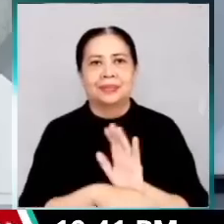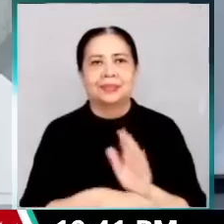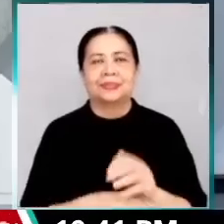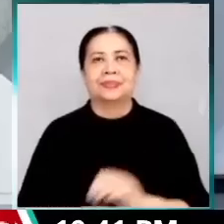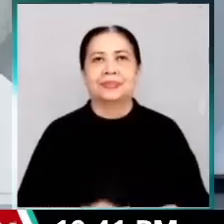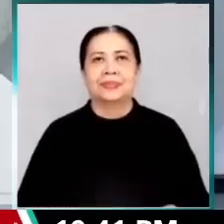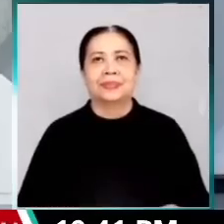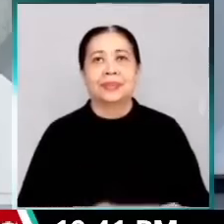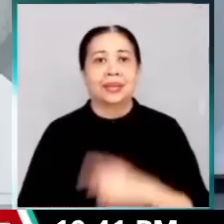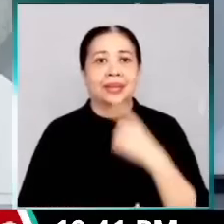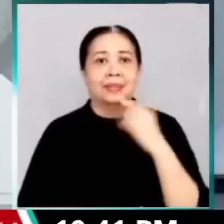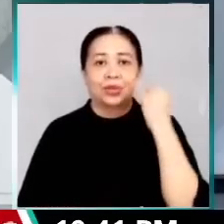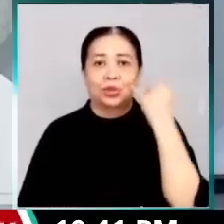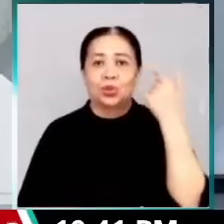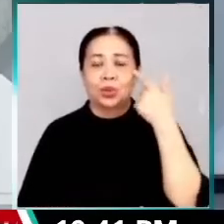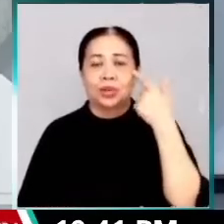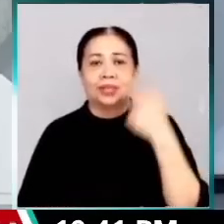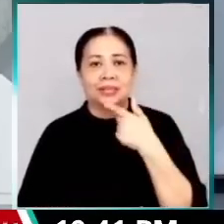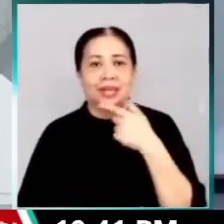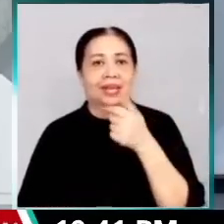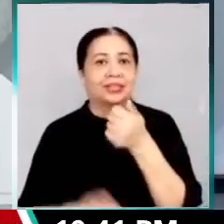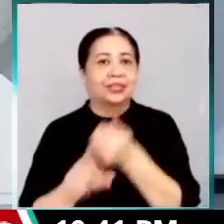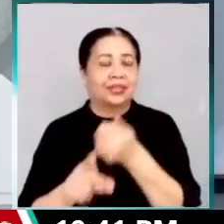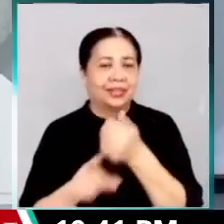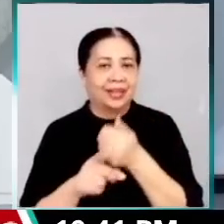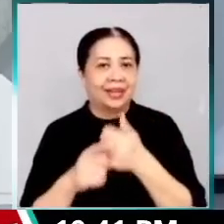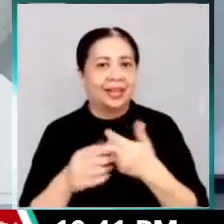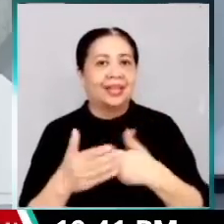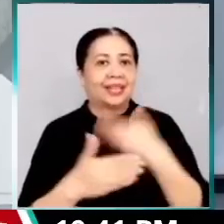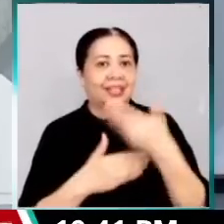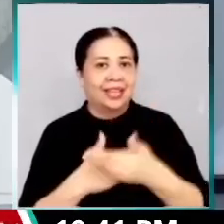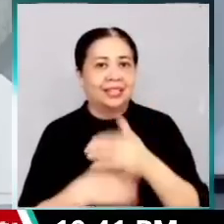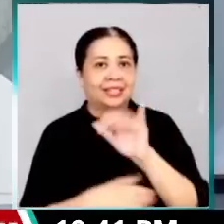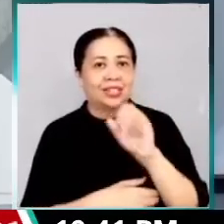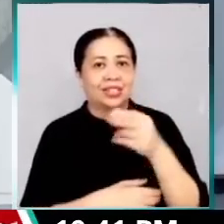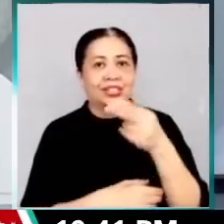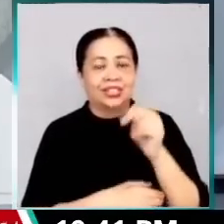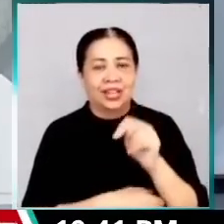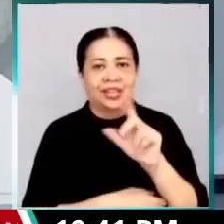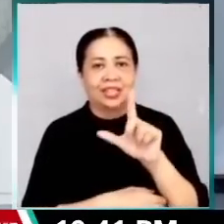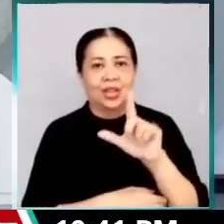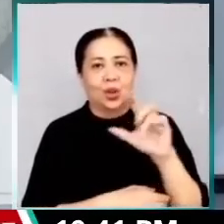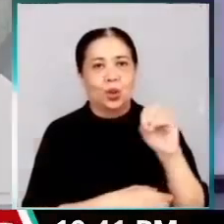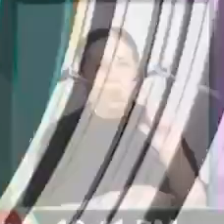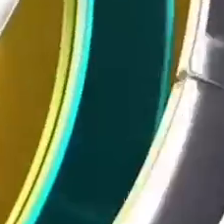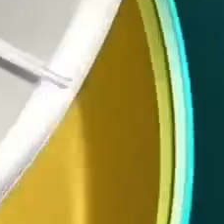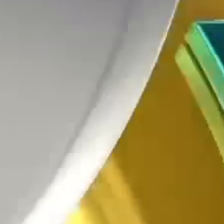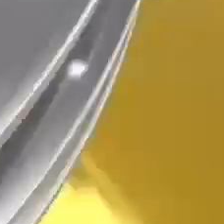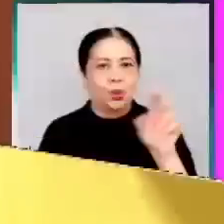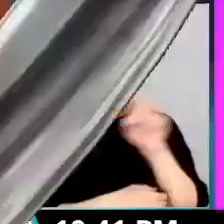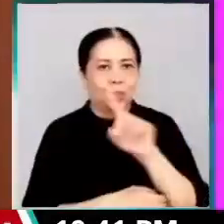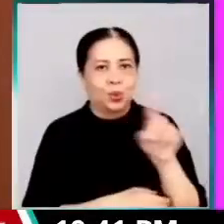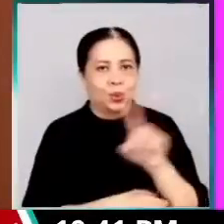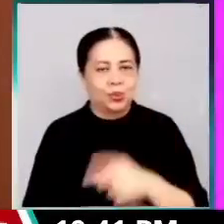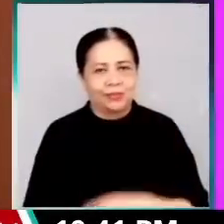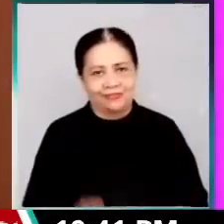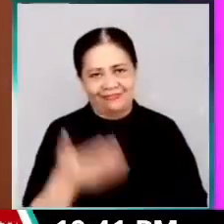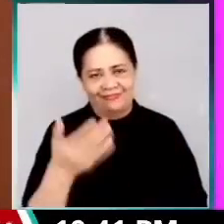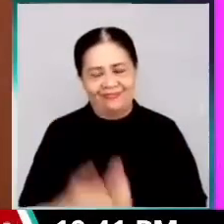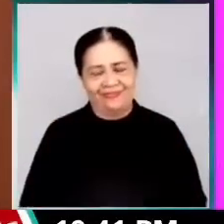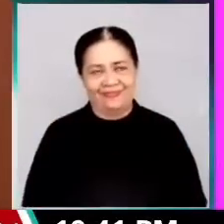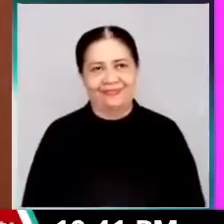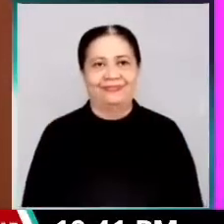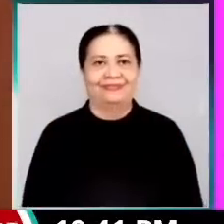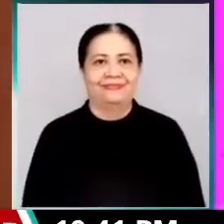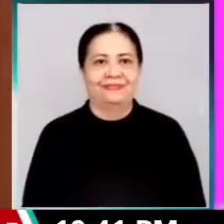Garcia sa mga nagsasabing siya na ang next John Lloyd Cruz. Alamin sa report ni Katati Bayan. Did you reach out to Julia?